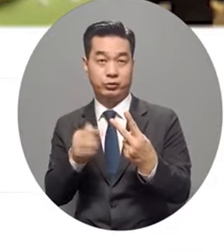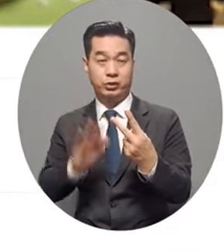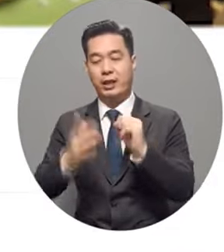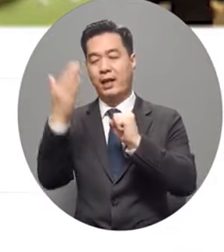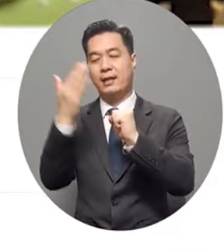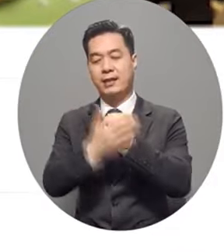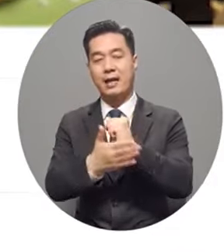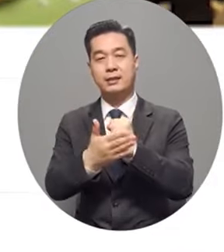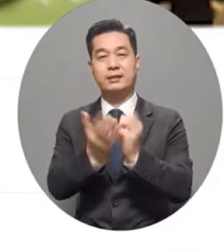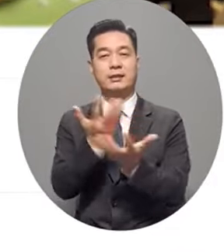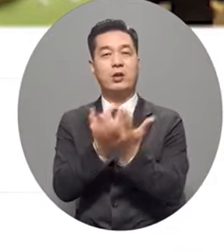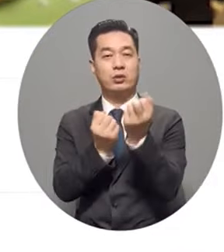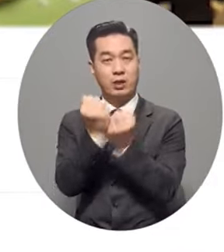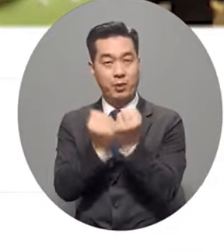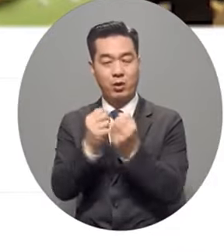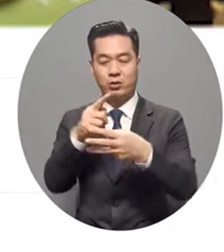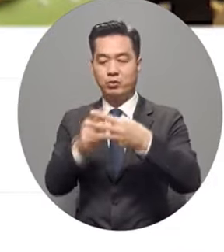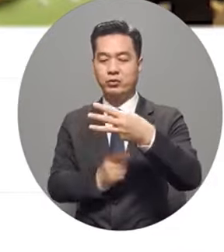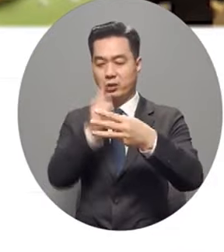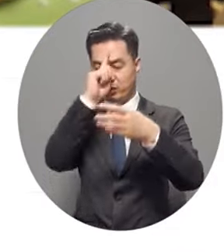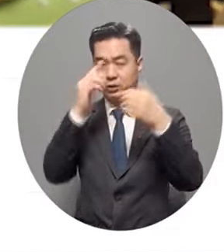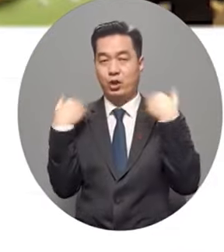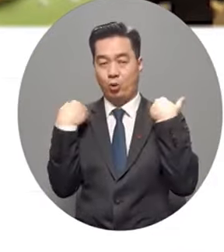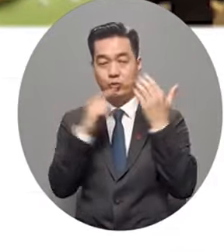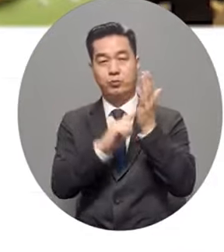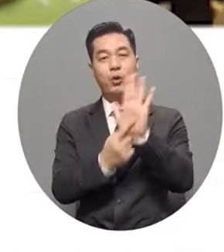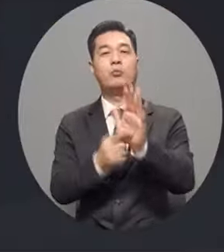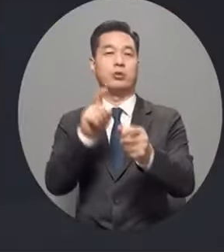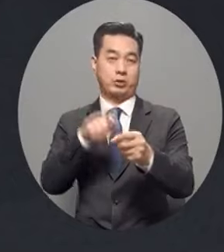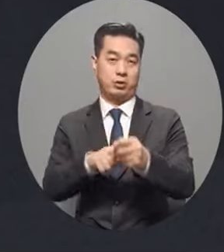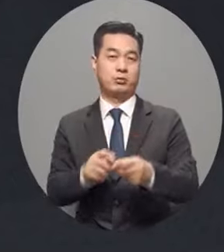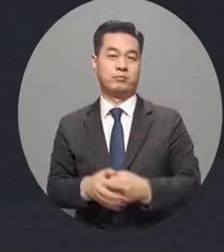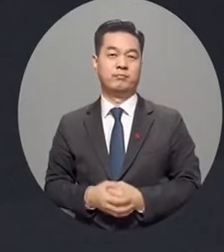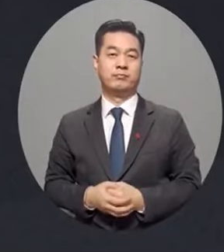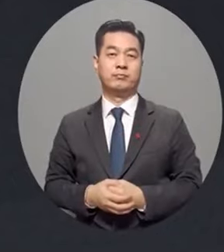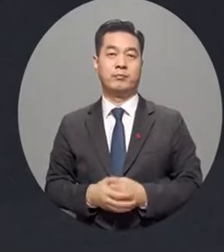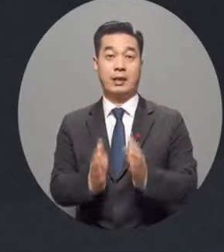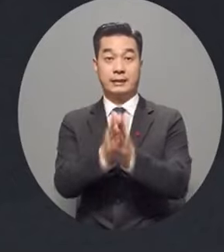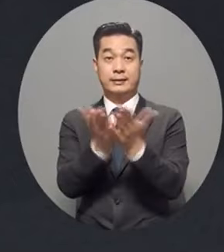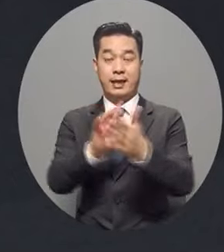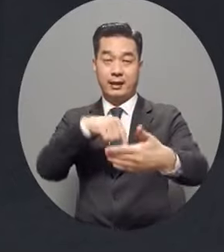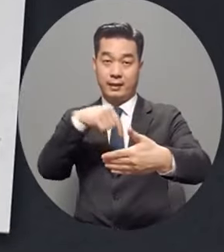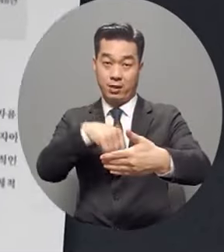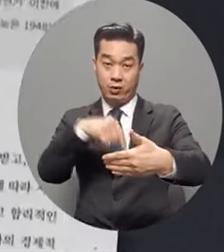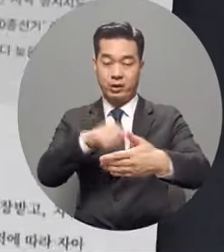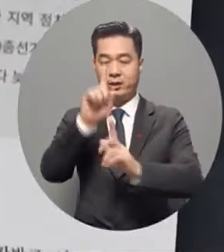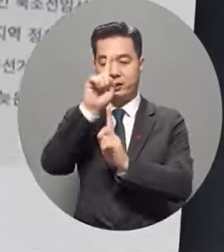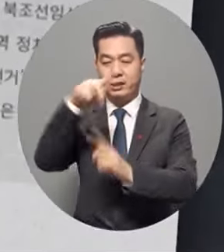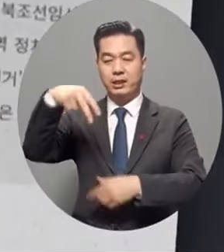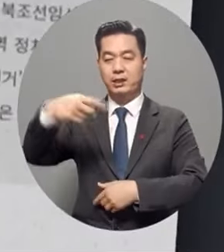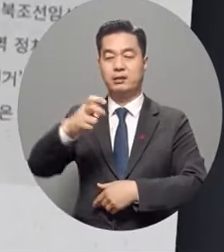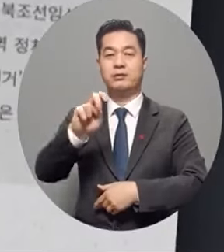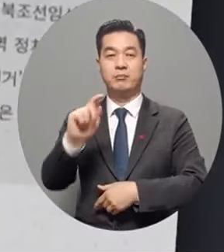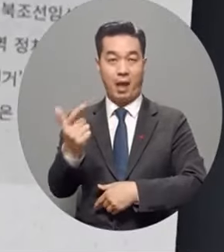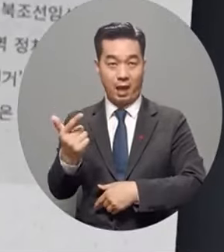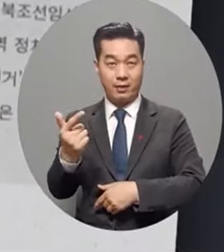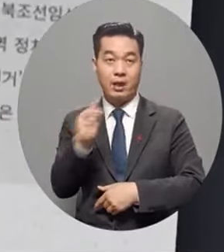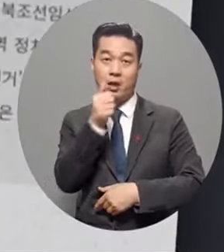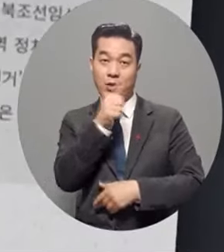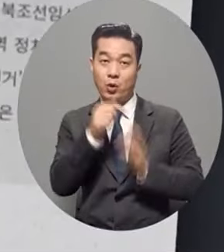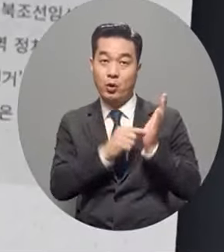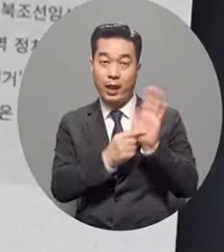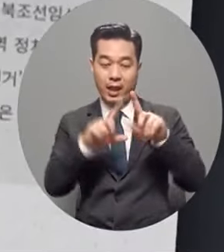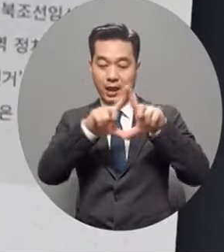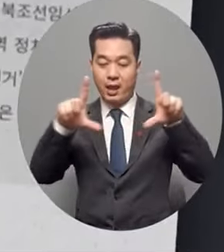자료 설명이나 윤석열 정부란 표현을 위해 나옵니다. 교재에는 아예 이승만 전 대통령을 소개하는 별도의 단락이